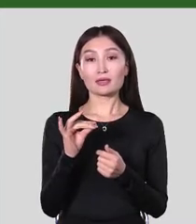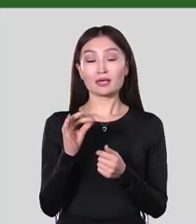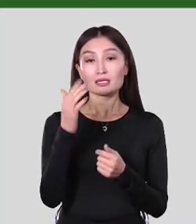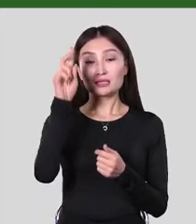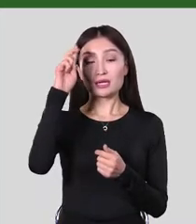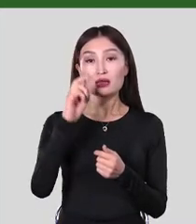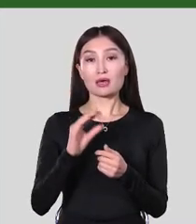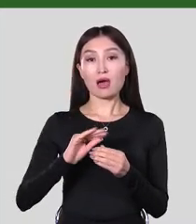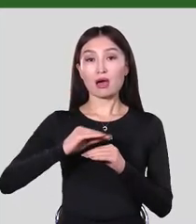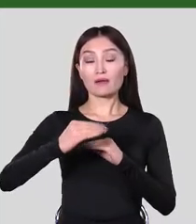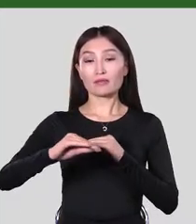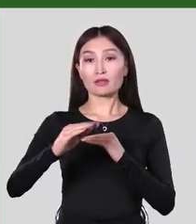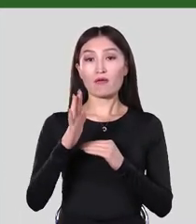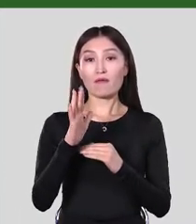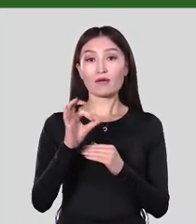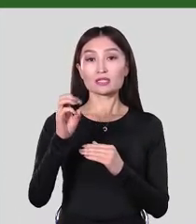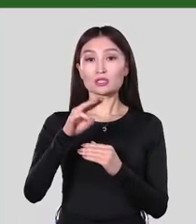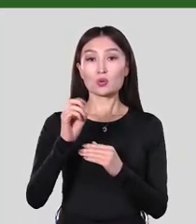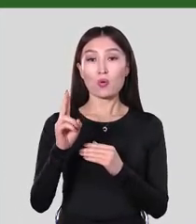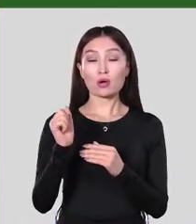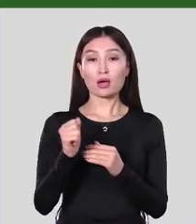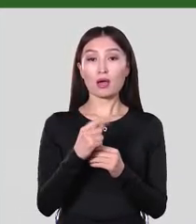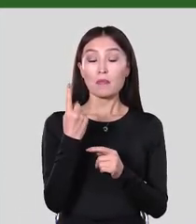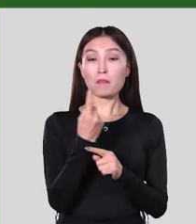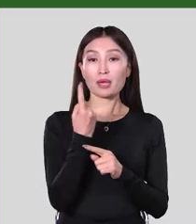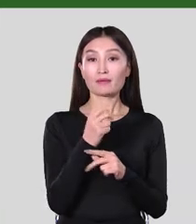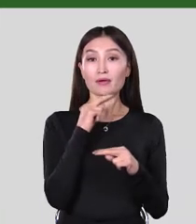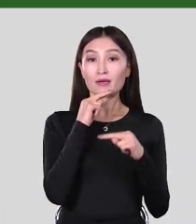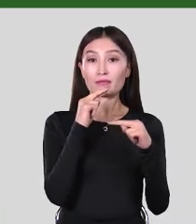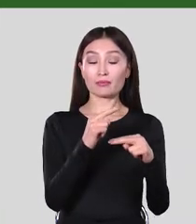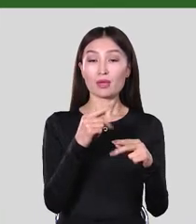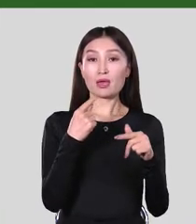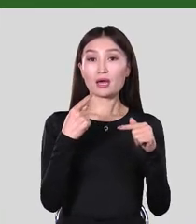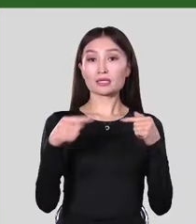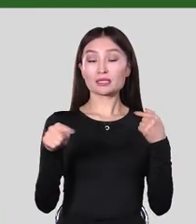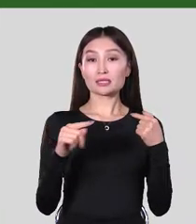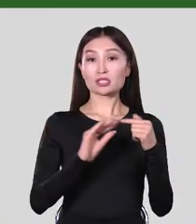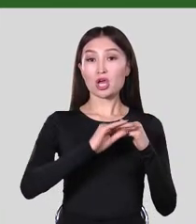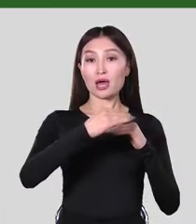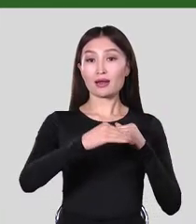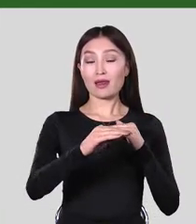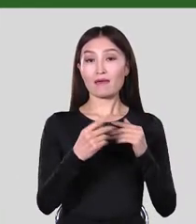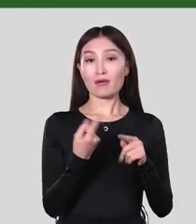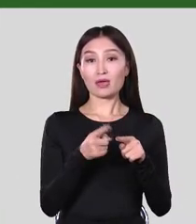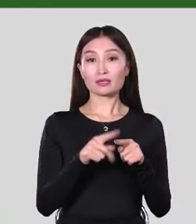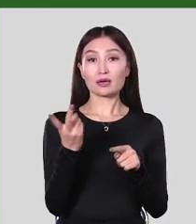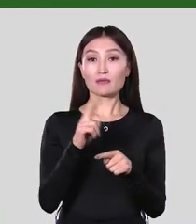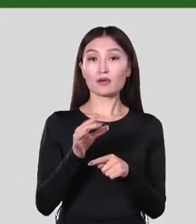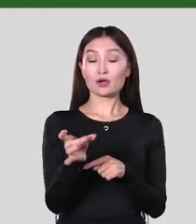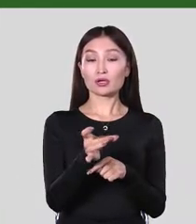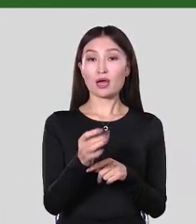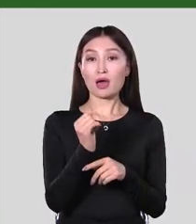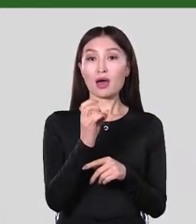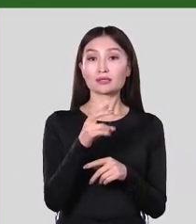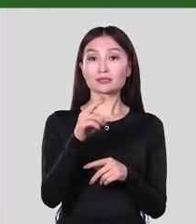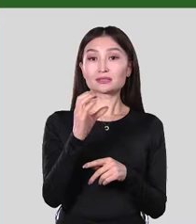Востока. Первое, на что нужно обратить внимание, это различия в рельефе этих регионов. Андские